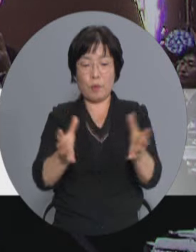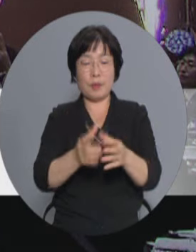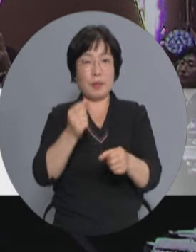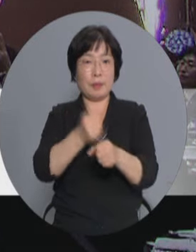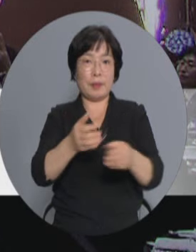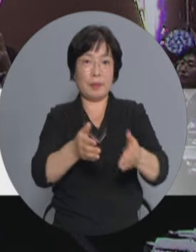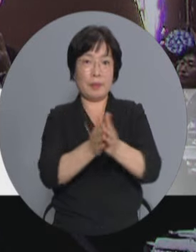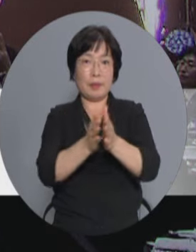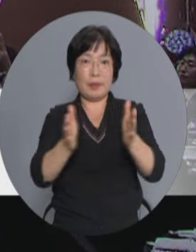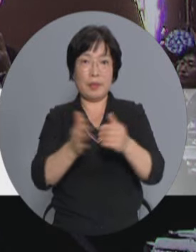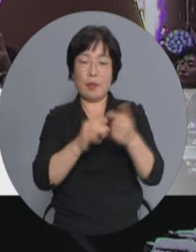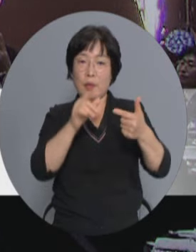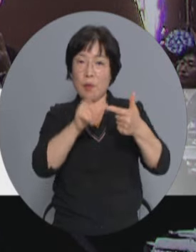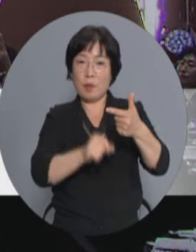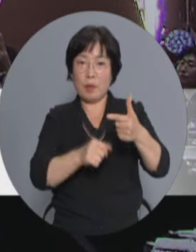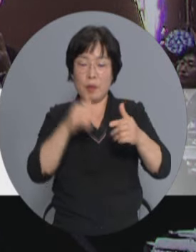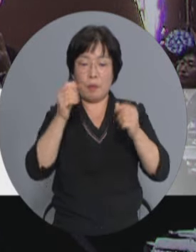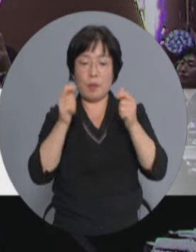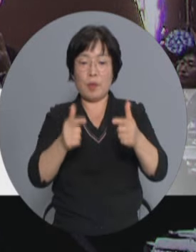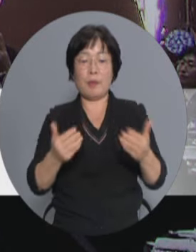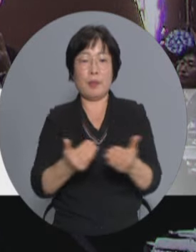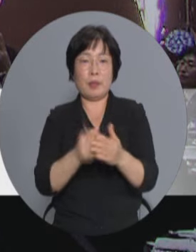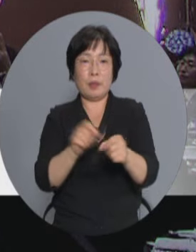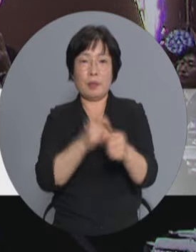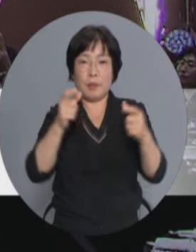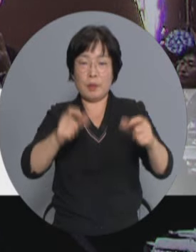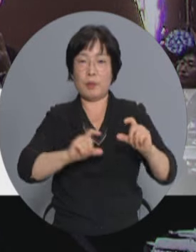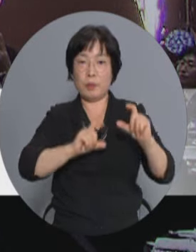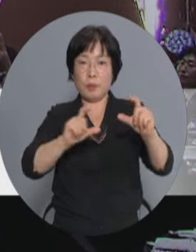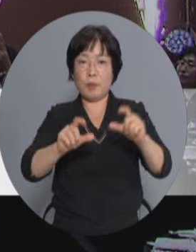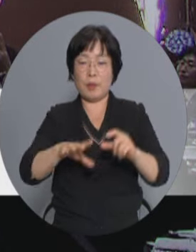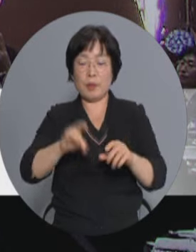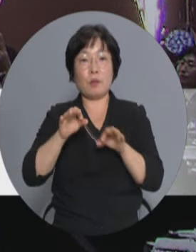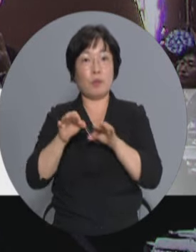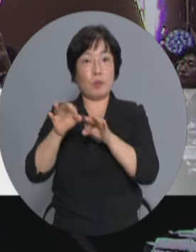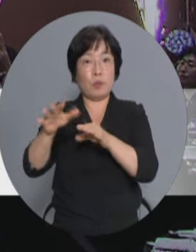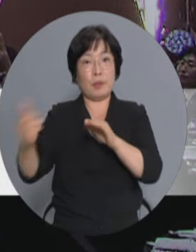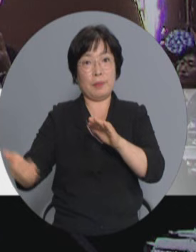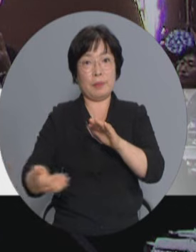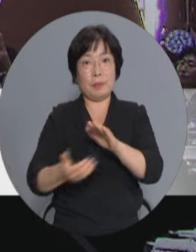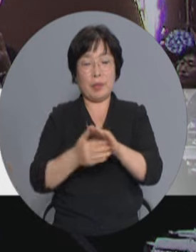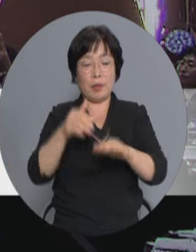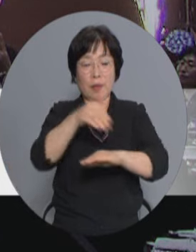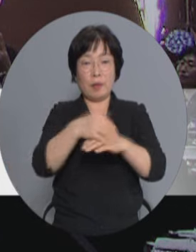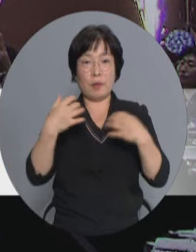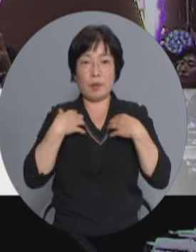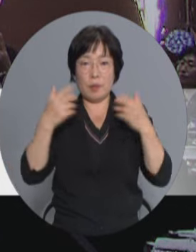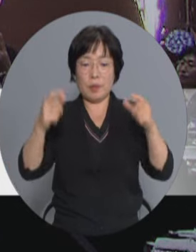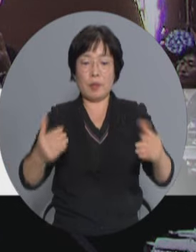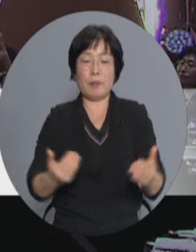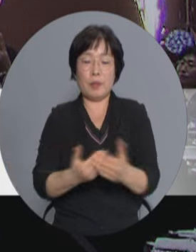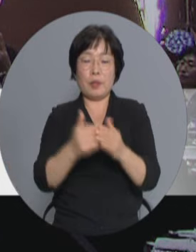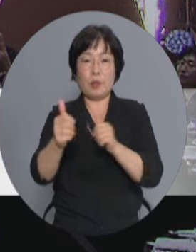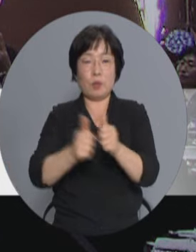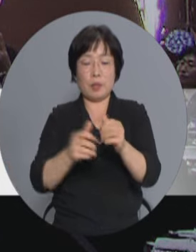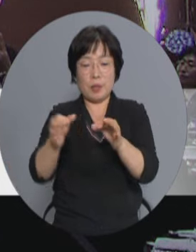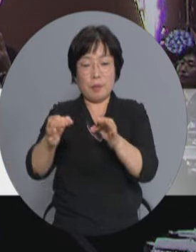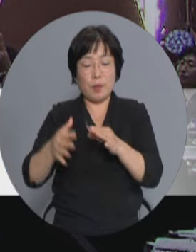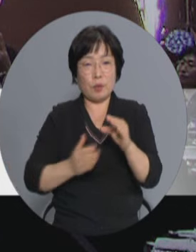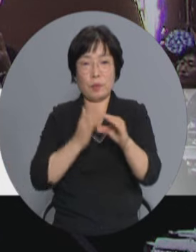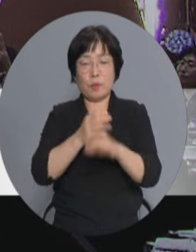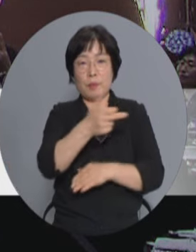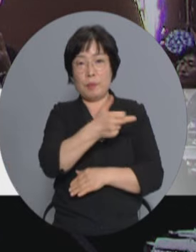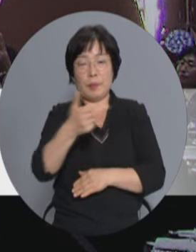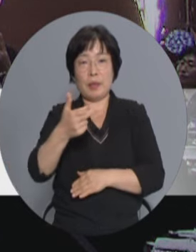지난 6월 기회 발전 특구 지정 이후 첫 투자 실현 사례이자 기재부의 지역 활성화 투자 펀드 가운데 최대